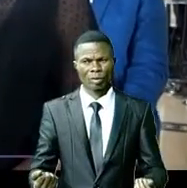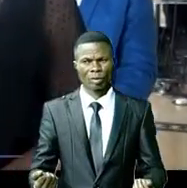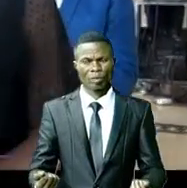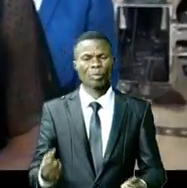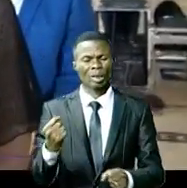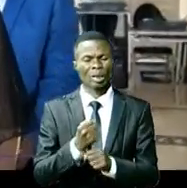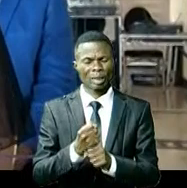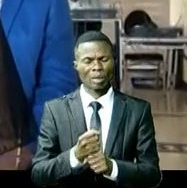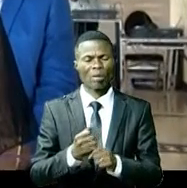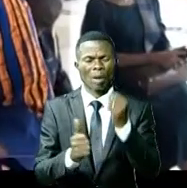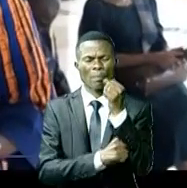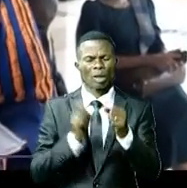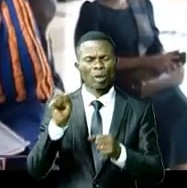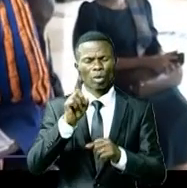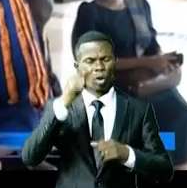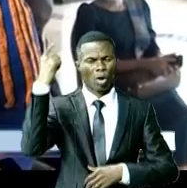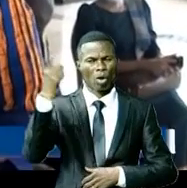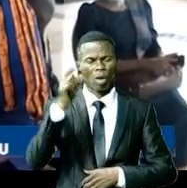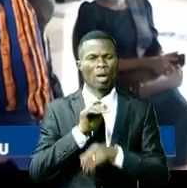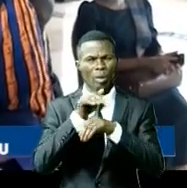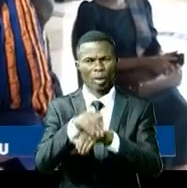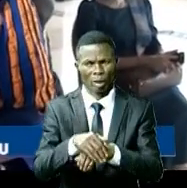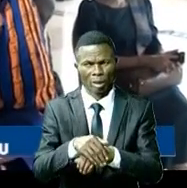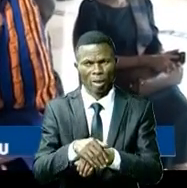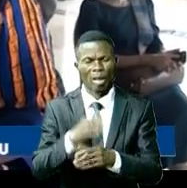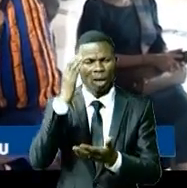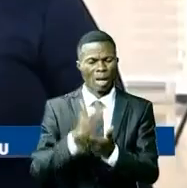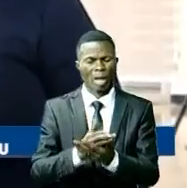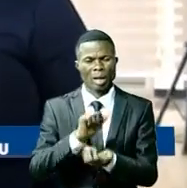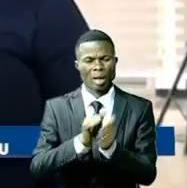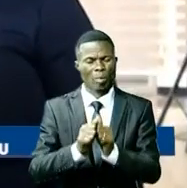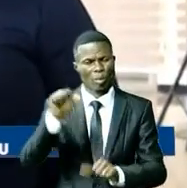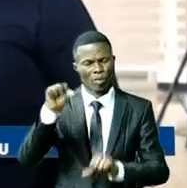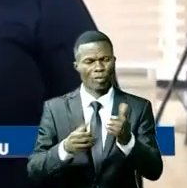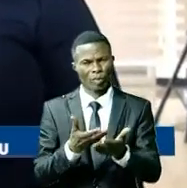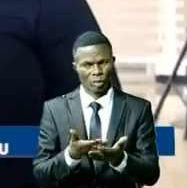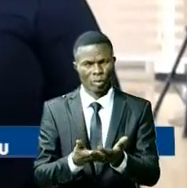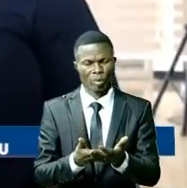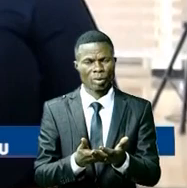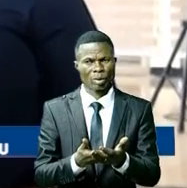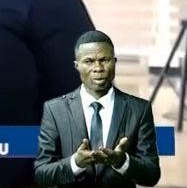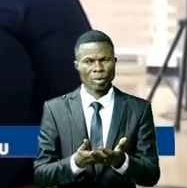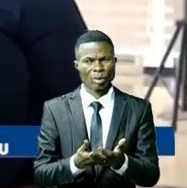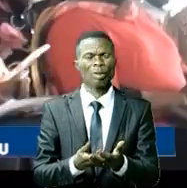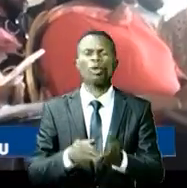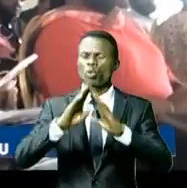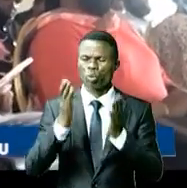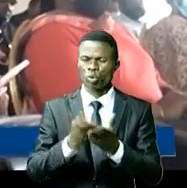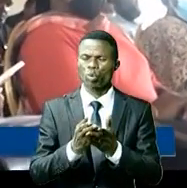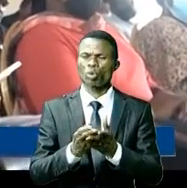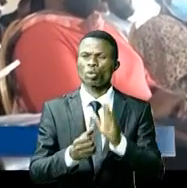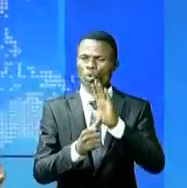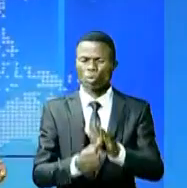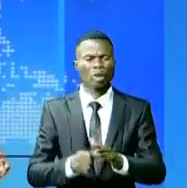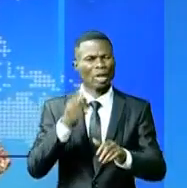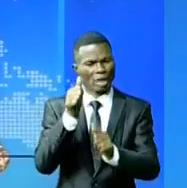devoir pour chaque citoyen du monde de contribuer à l'éradication de ces fléaux de traite des personnes, quelle qu'en soit la forme et en tout